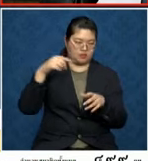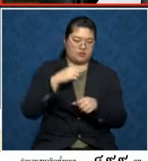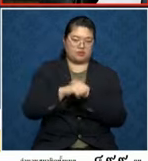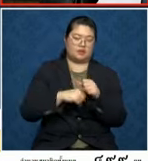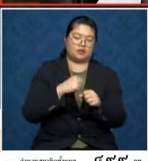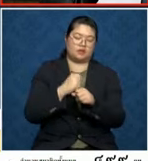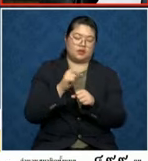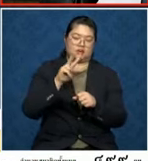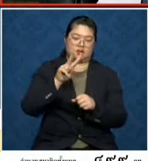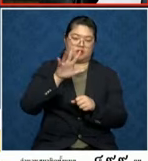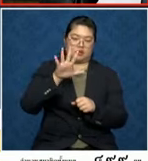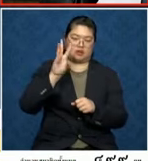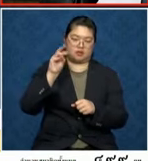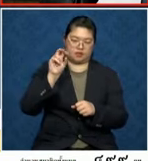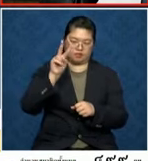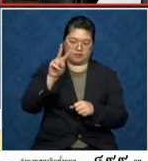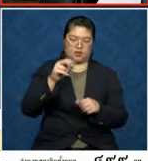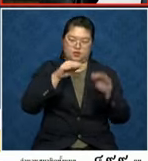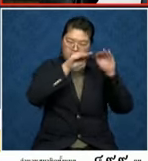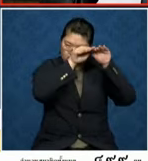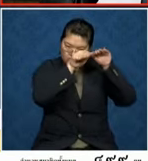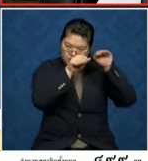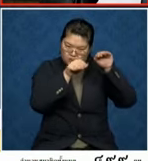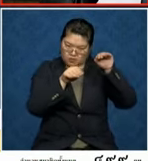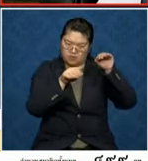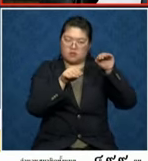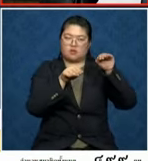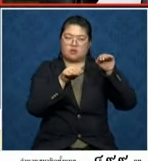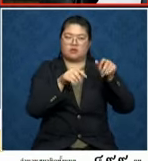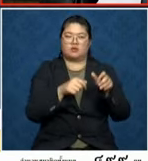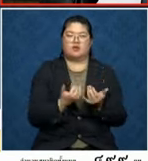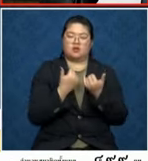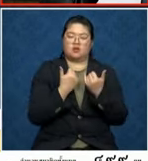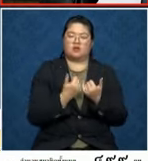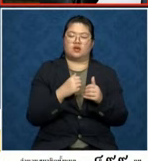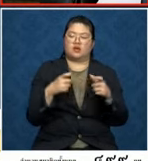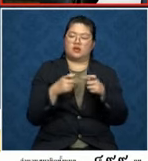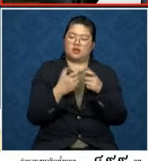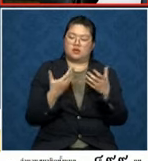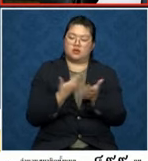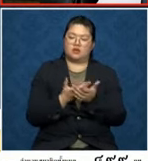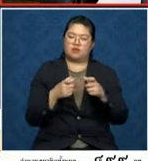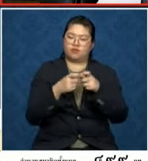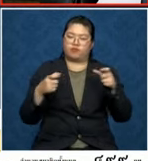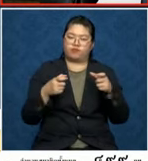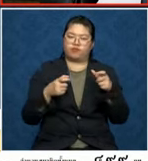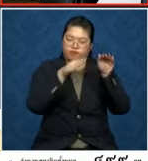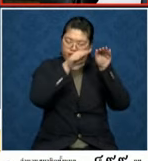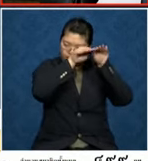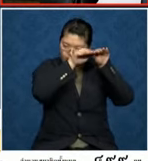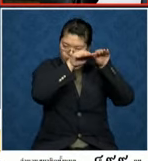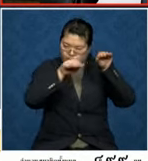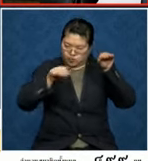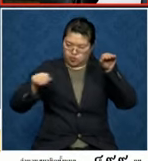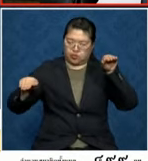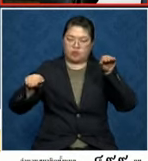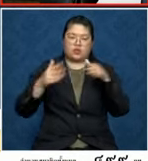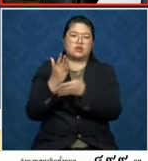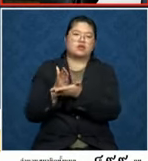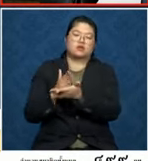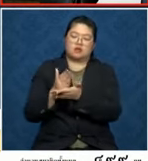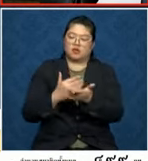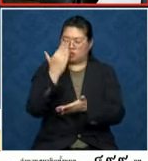จำนวนการใช้จะลดลงมาเรื่อยๆจนปัจจุบันนี้นะครับการใช้เช็คลดลงเหลือเกือบครึ่งนะครับลดลงไปเยอะมากอาจจะเกิดกับ